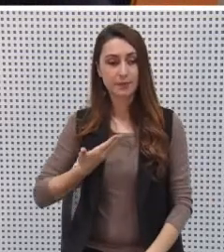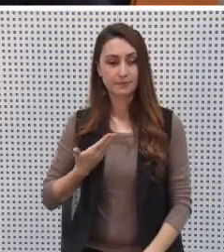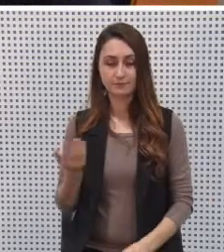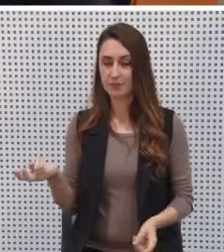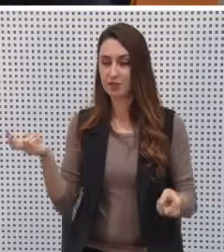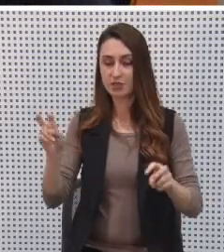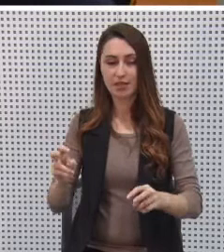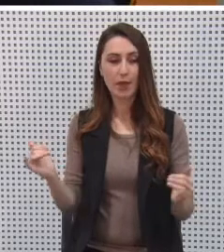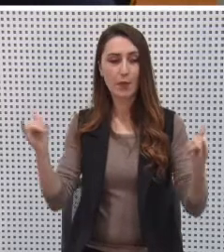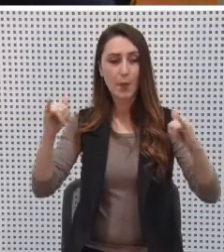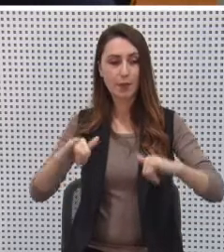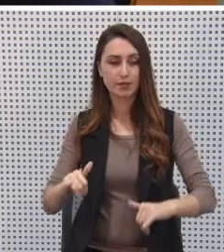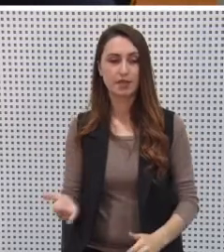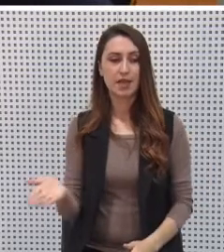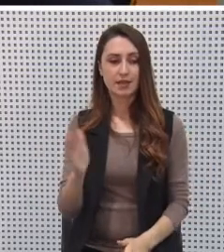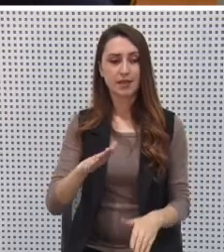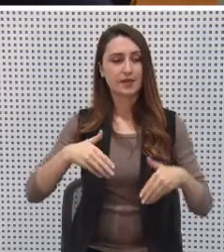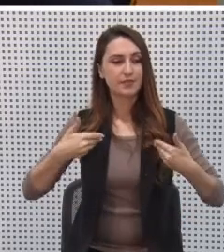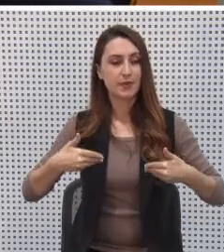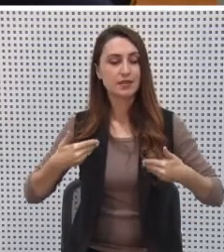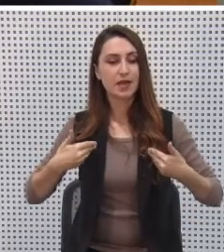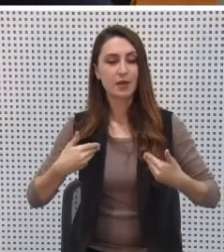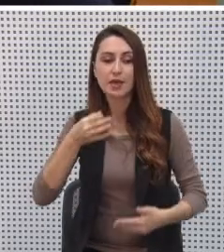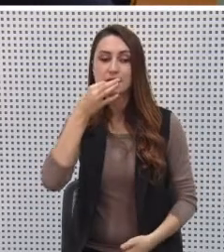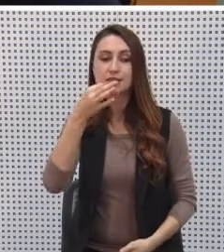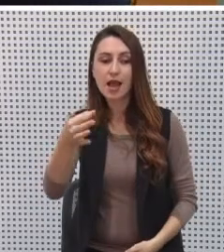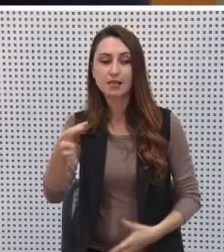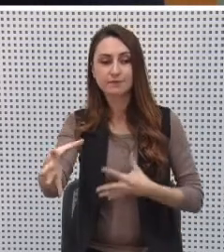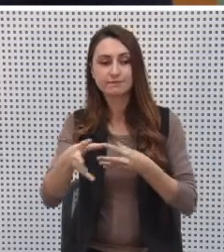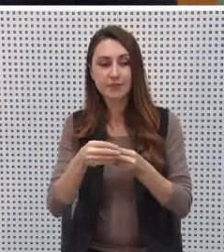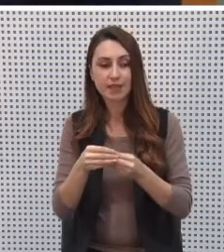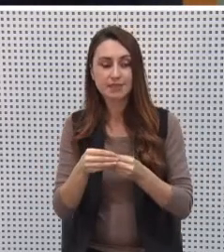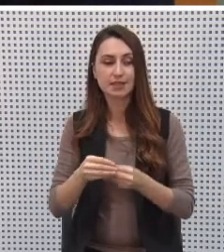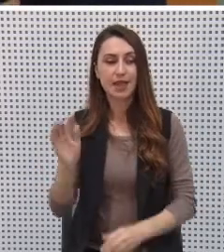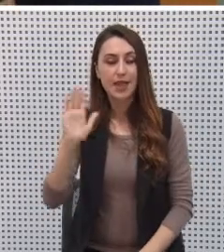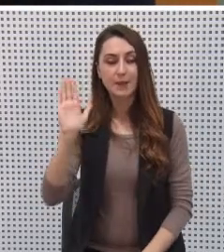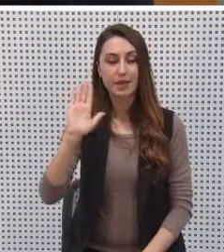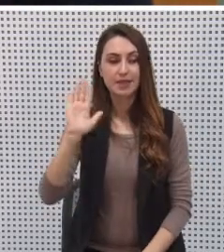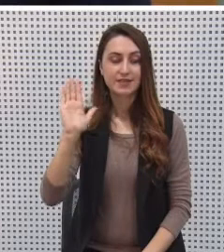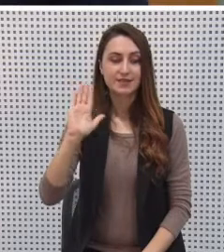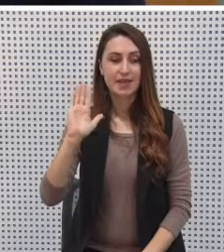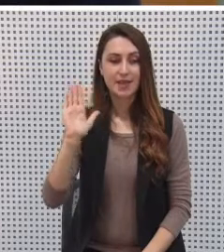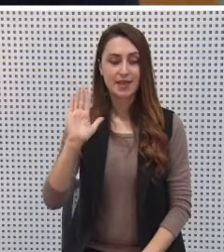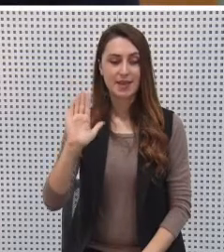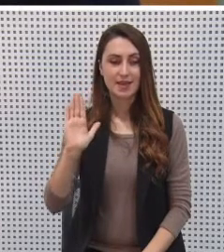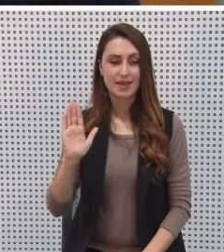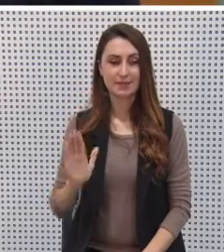пришли гости. Давайте с вами поздороваемся. Скажем вместе.